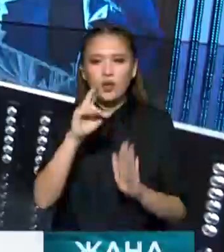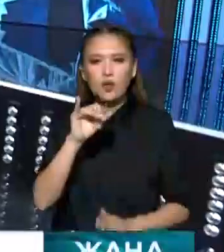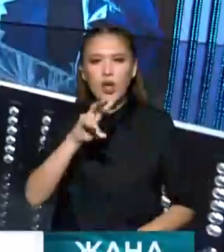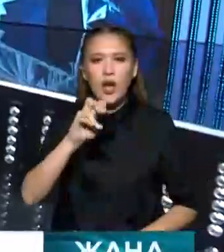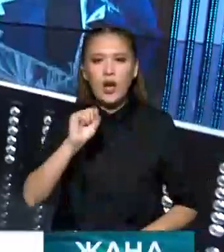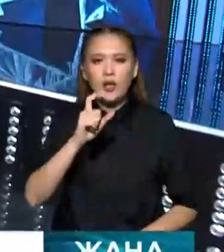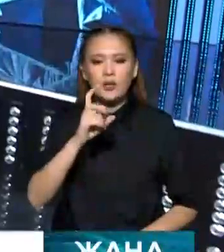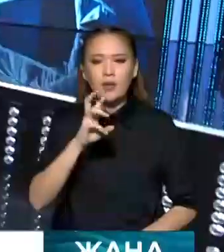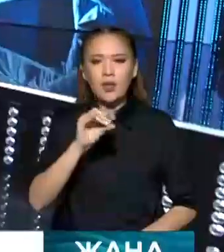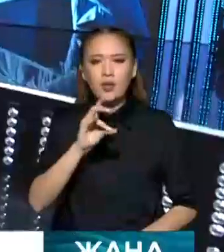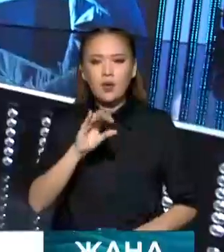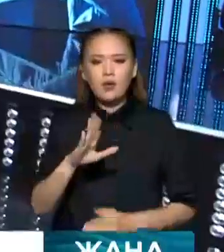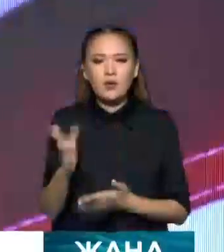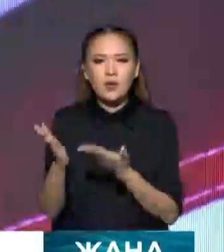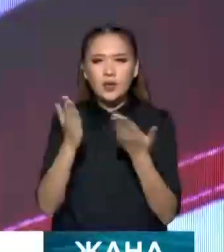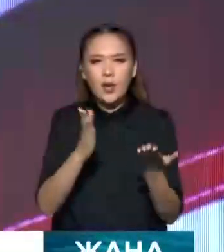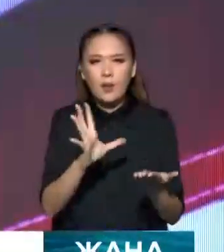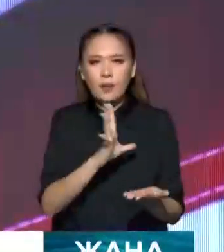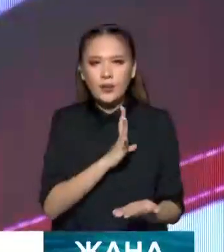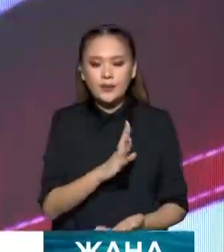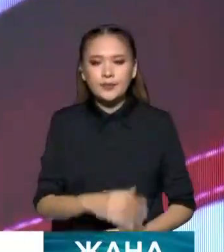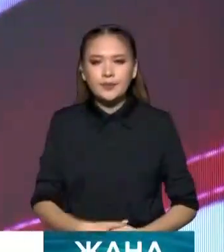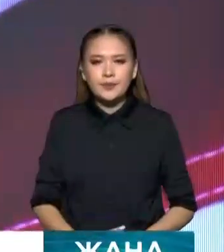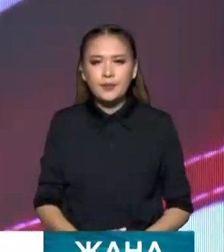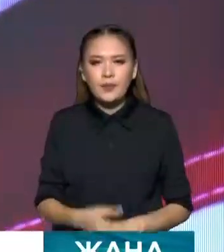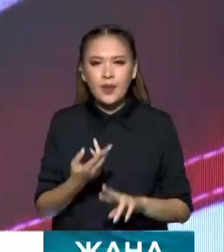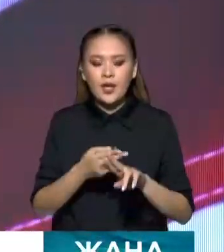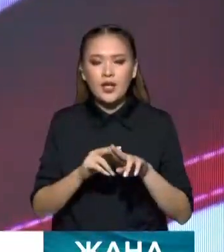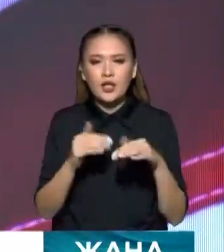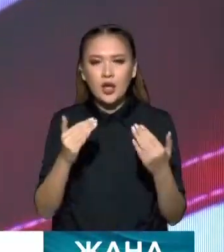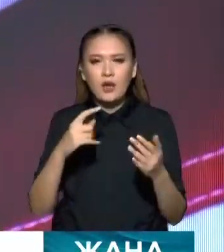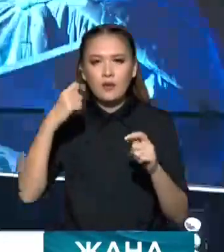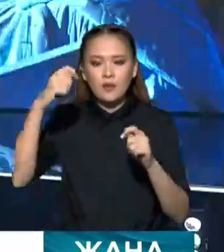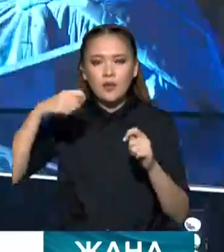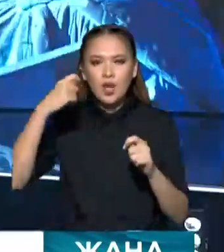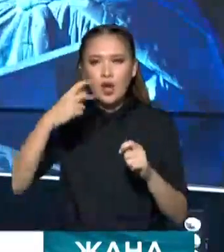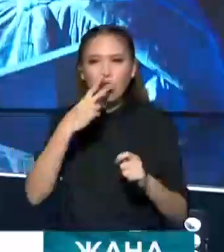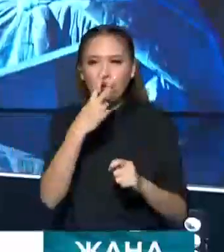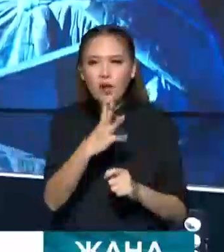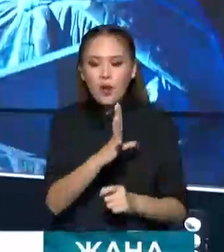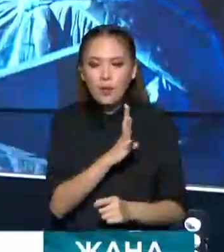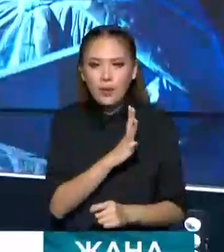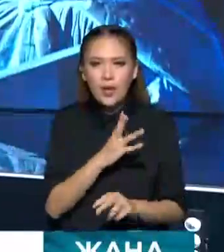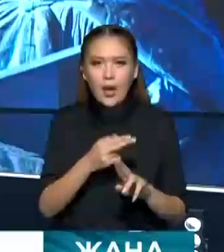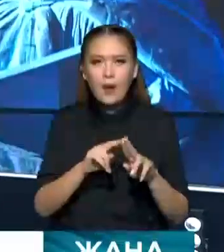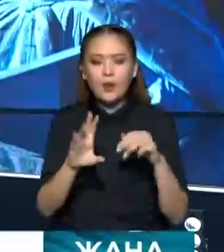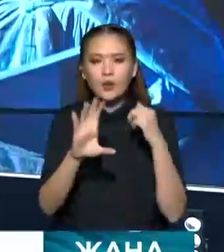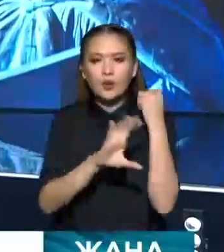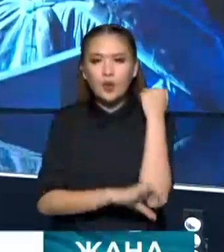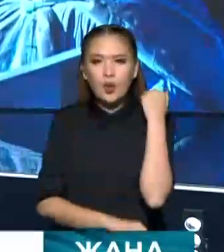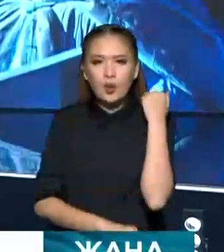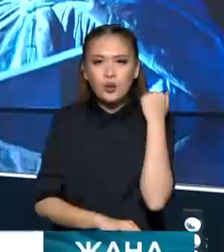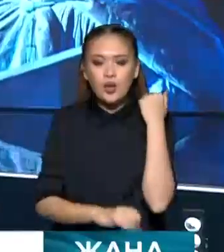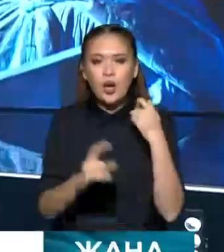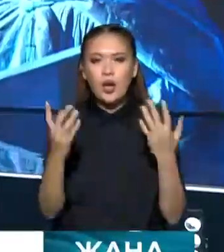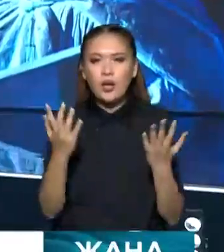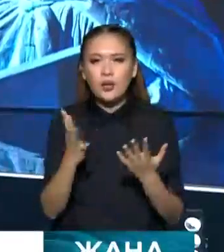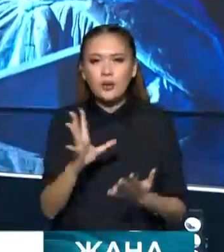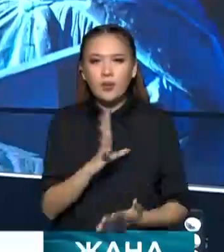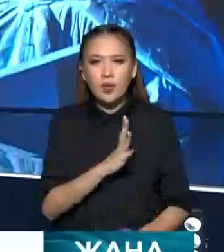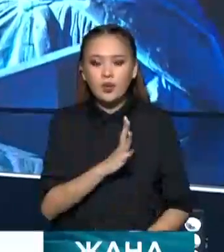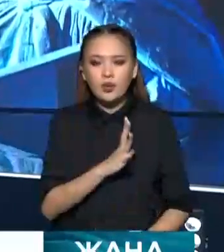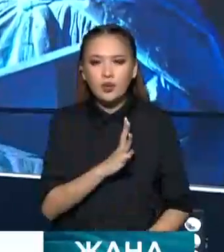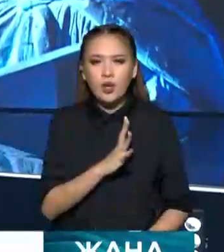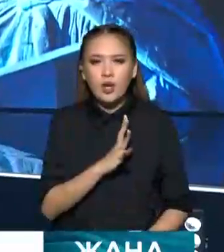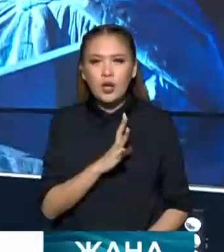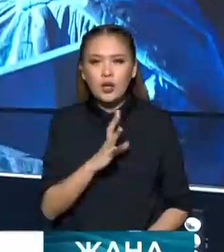мырзаны шақырдық. Ғазиз мырза, қош келдіңіз. Жаңа өзіңізді бейне материалдан көрдіңіз. Енді бірінші соңындағы кадрлар кәдімгідей менің жүрегіме